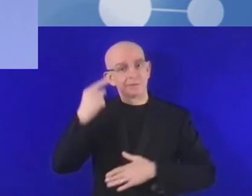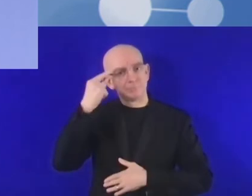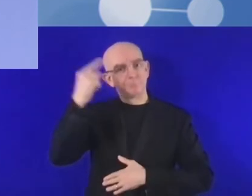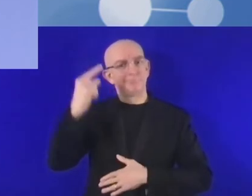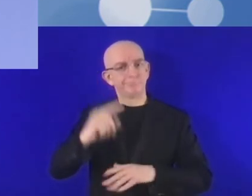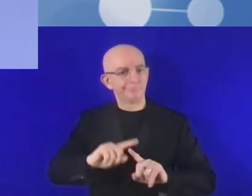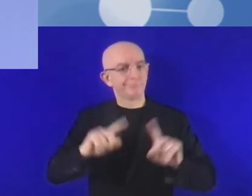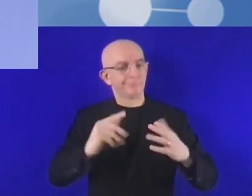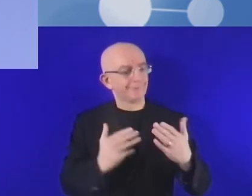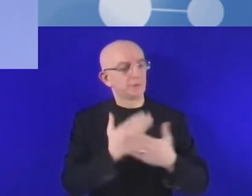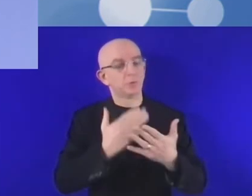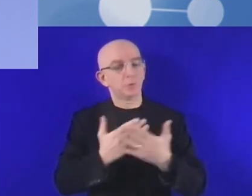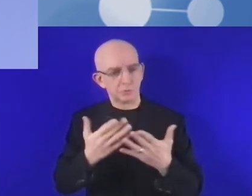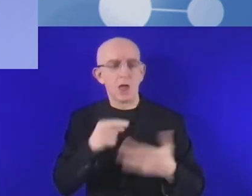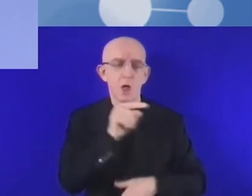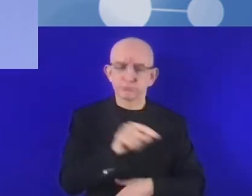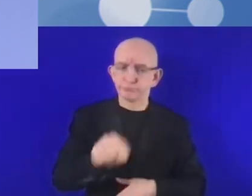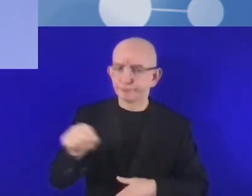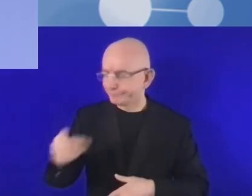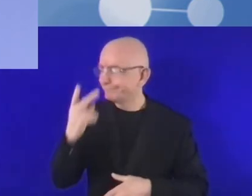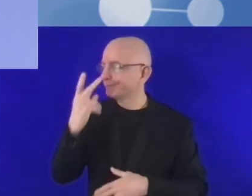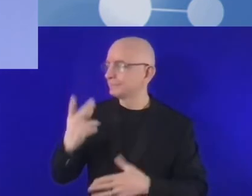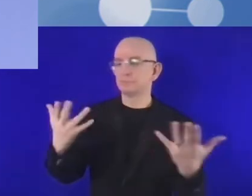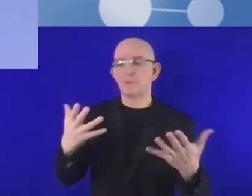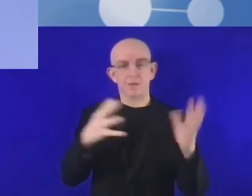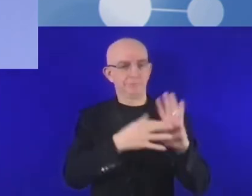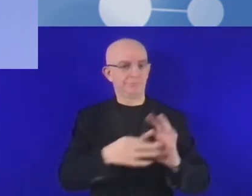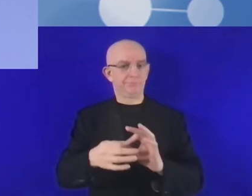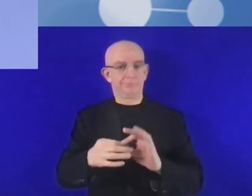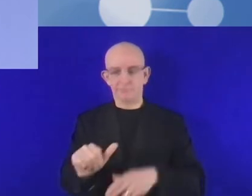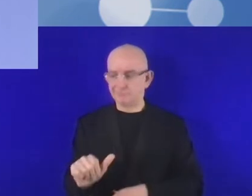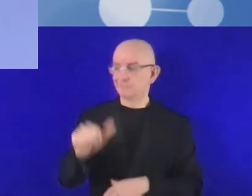的创新、数字化创新都是